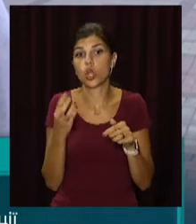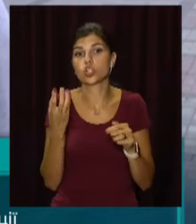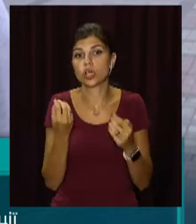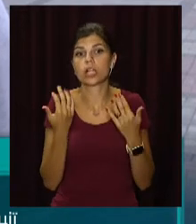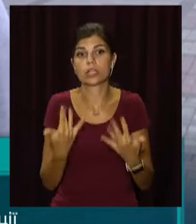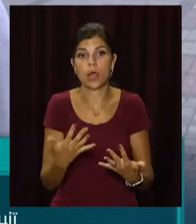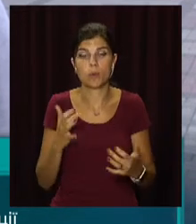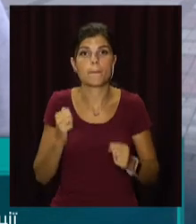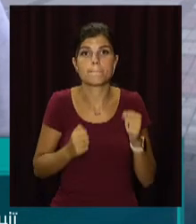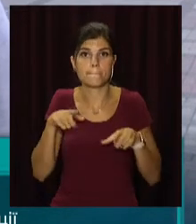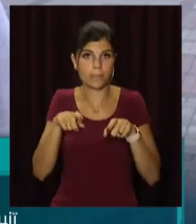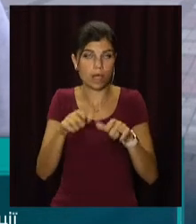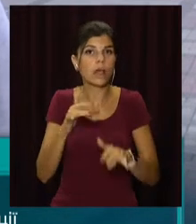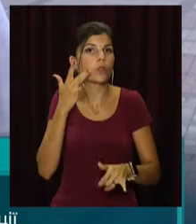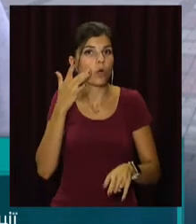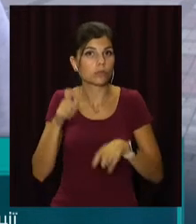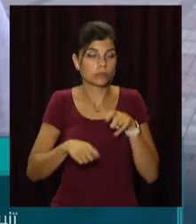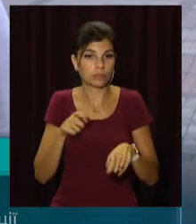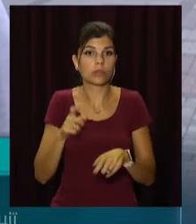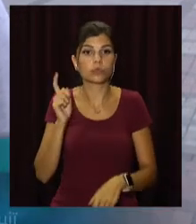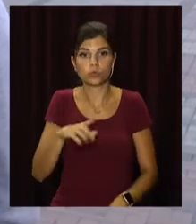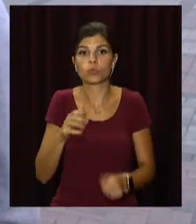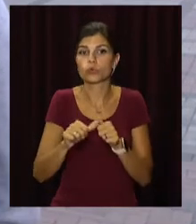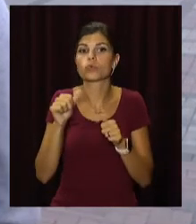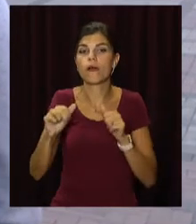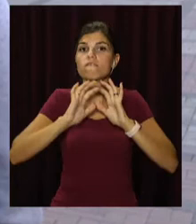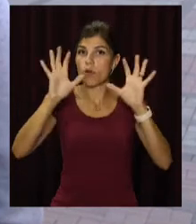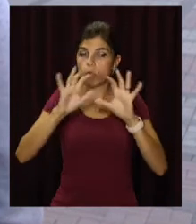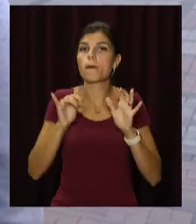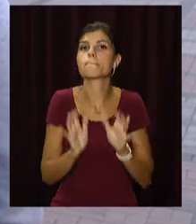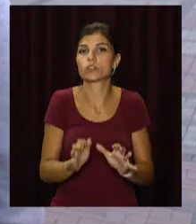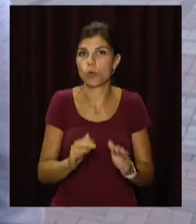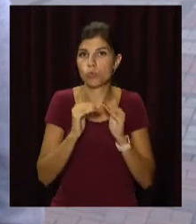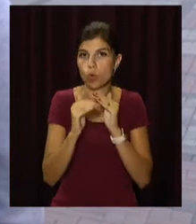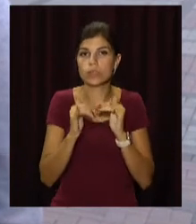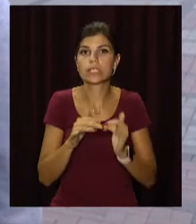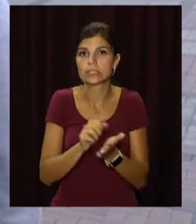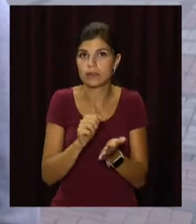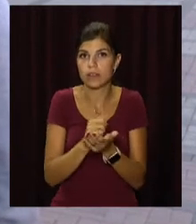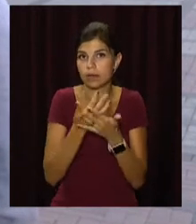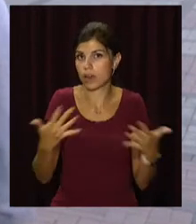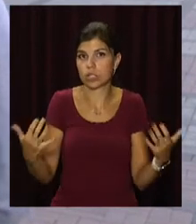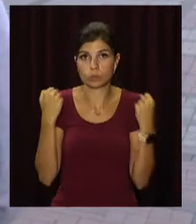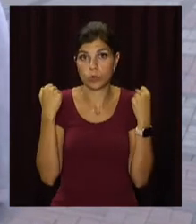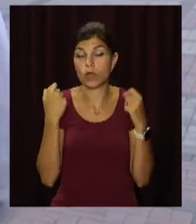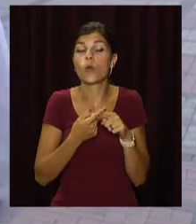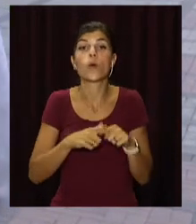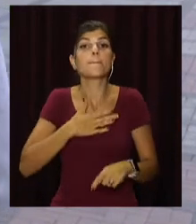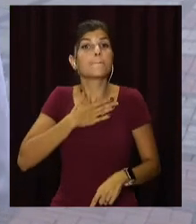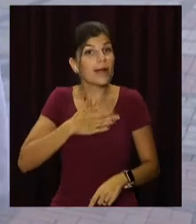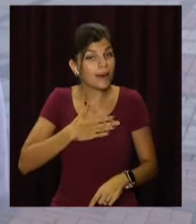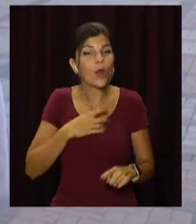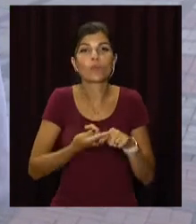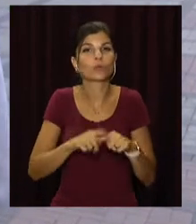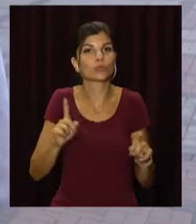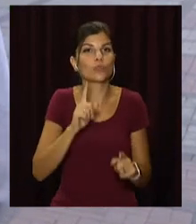декілька бігових доріжок для заняття легкою атлетикою, да, та також окреме волейбольне та баскетбольне поле для заняття видами спорту. І це дуже приємно, тому що